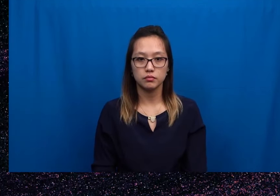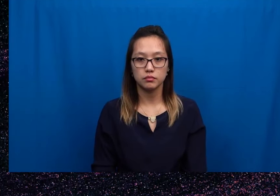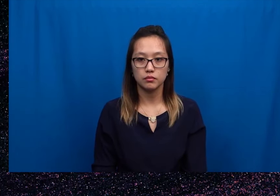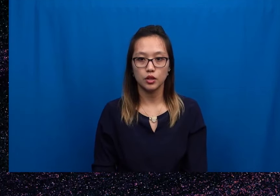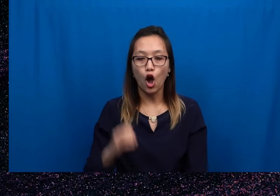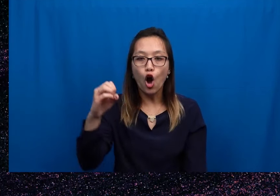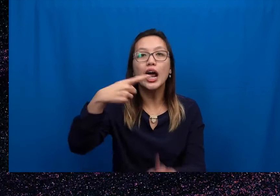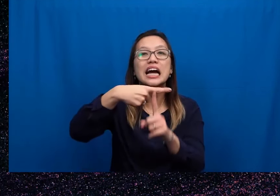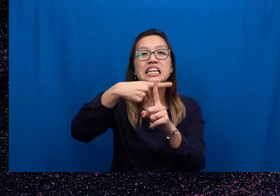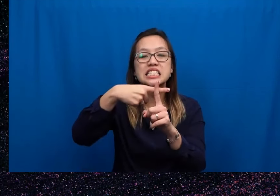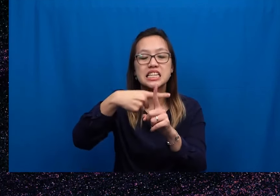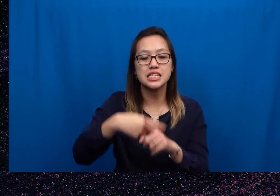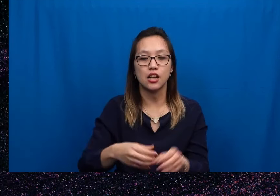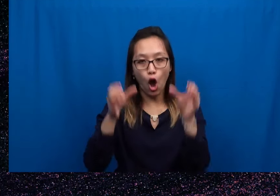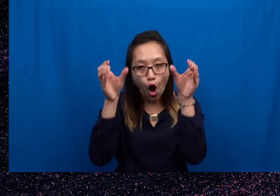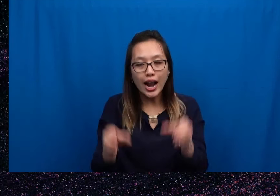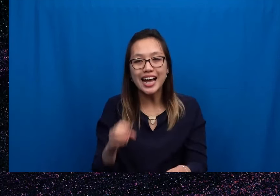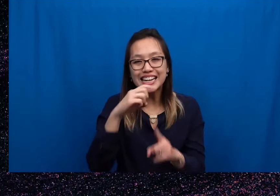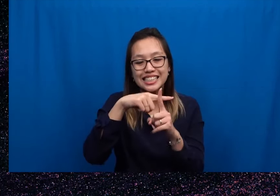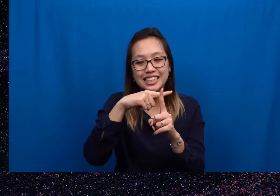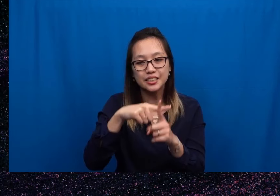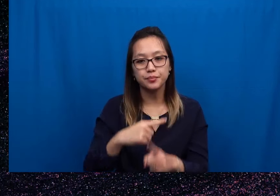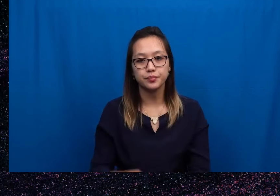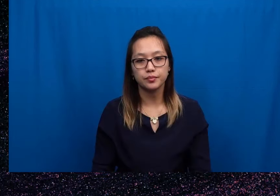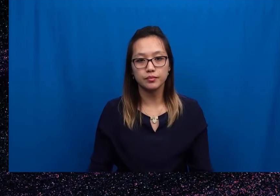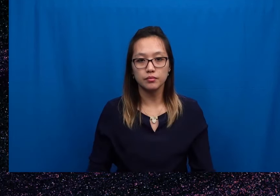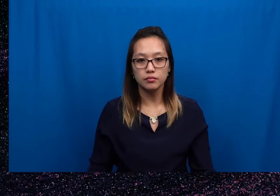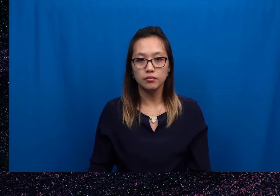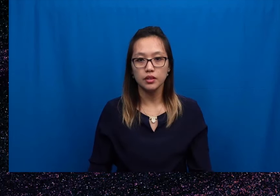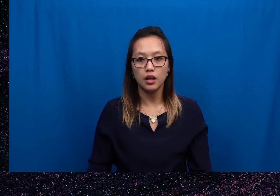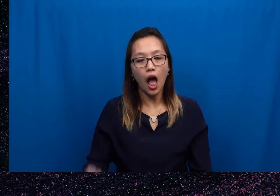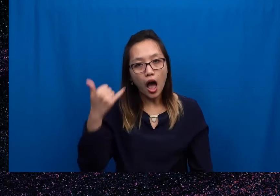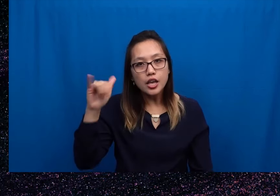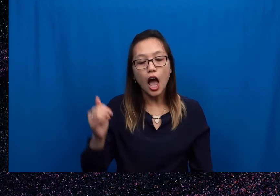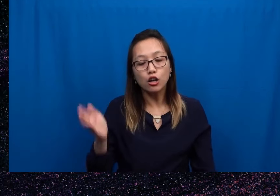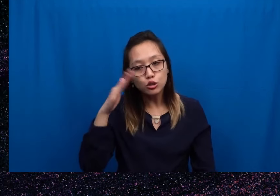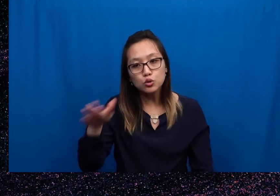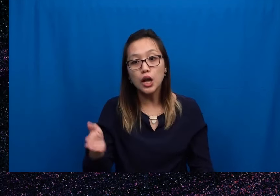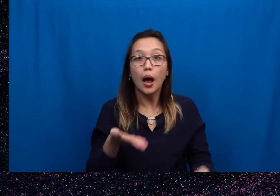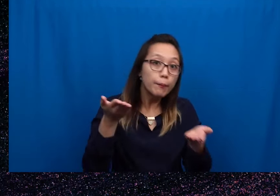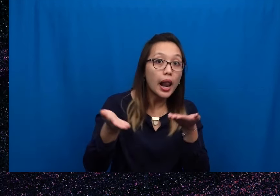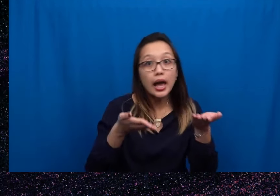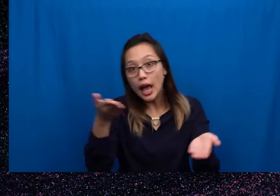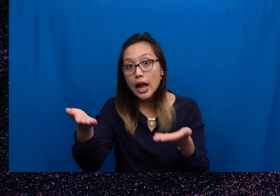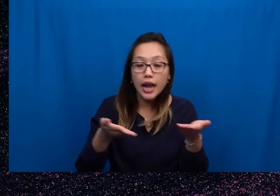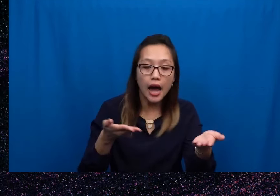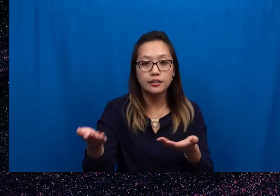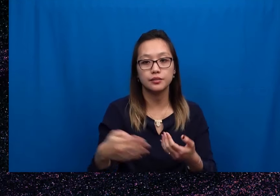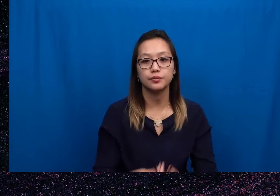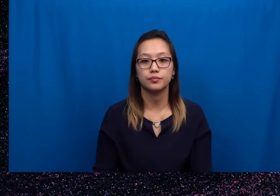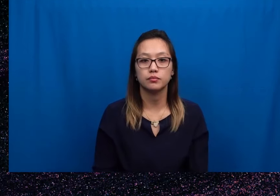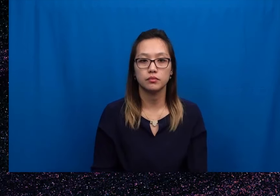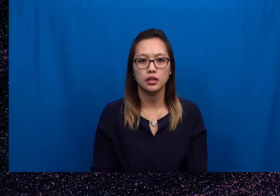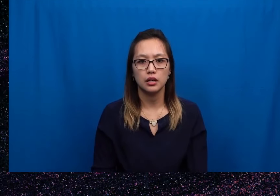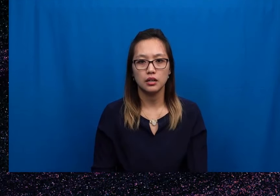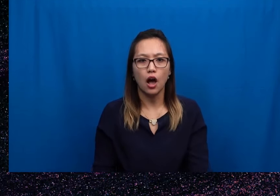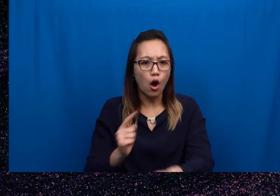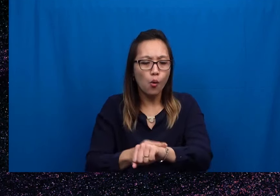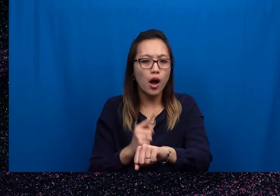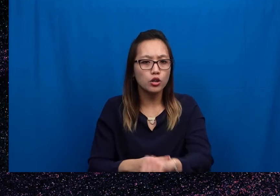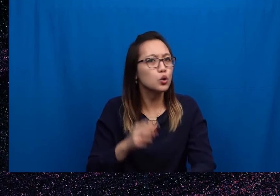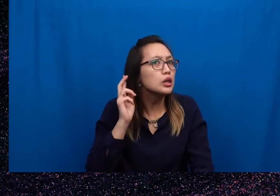kecil. Dan mungkin juga sudah terlibat dalam pelayanan secara aktif. Tapi ketika saudara mendengarkan